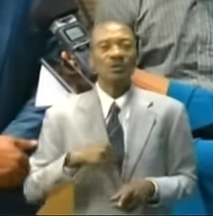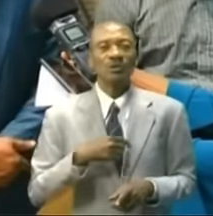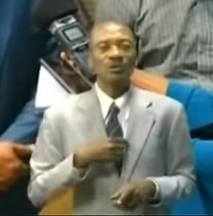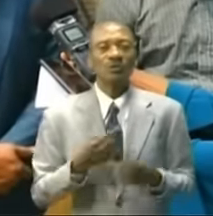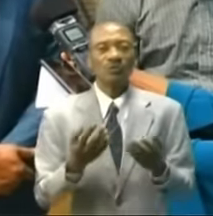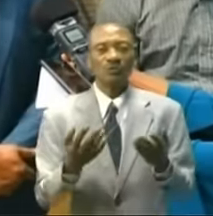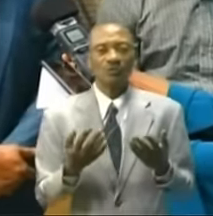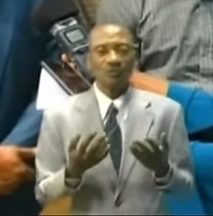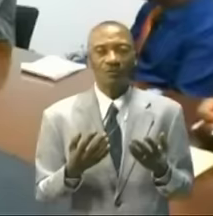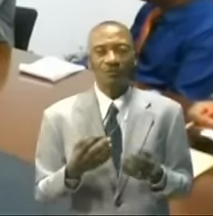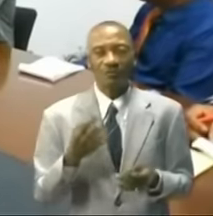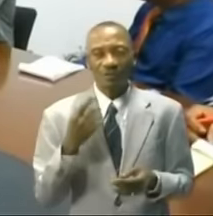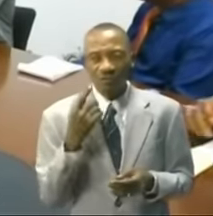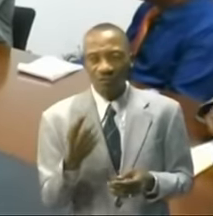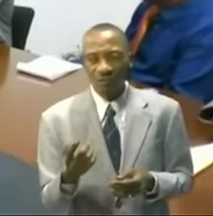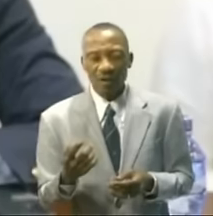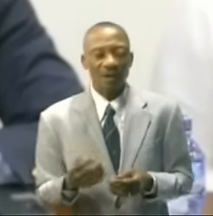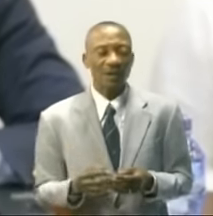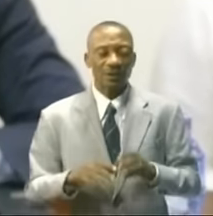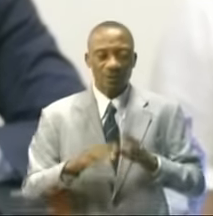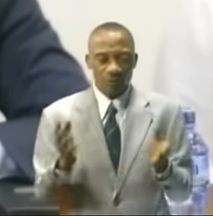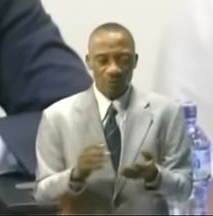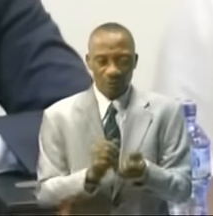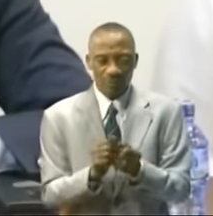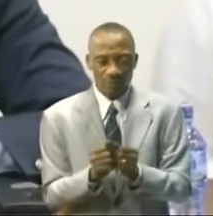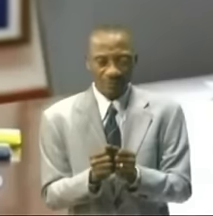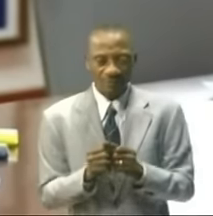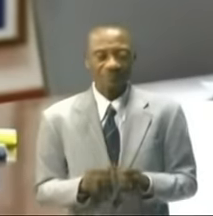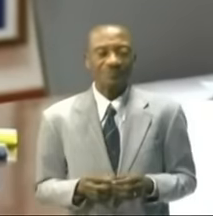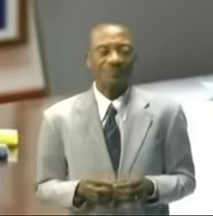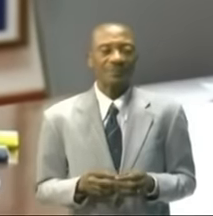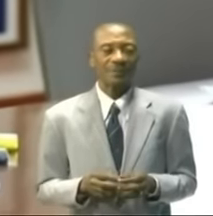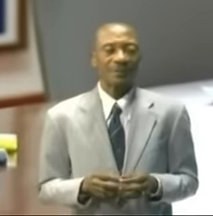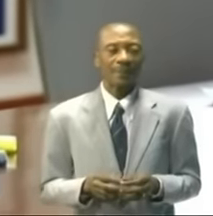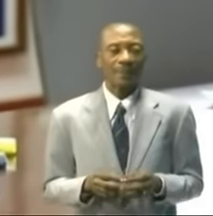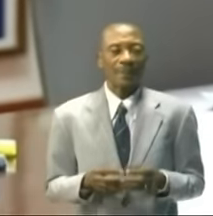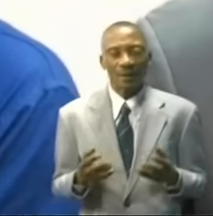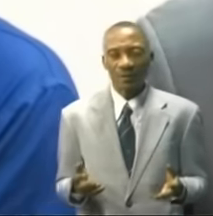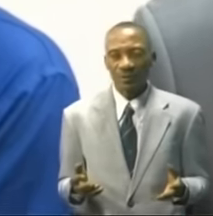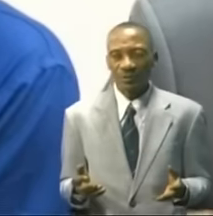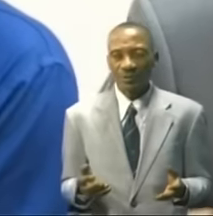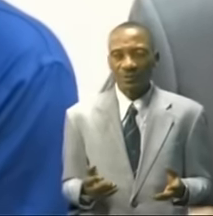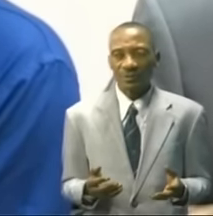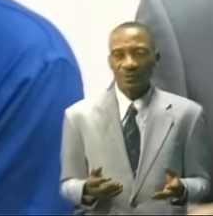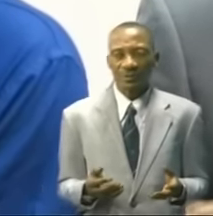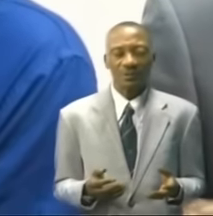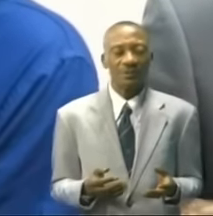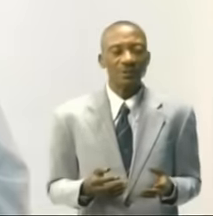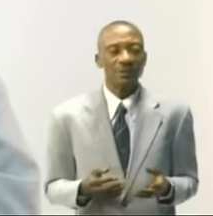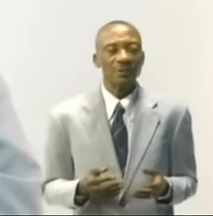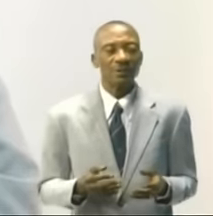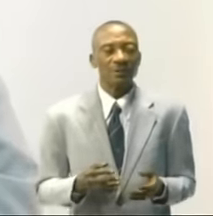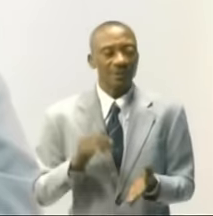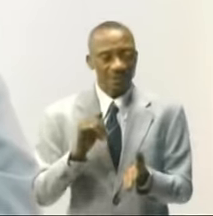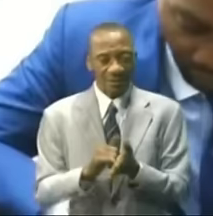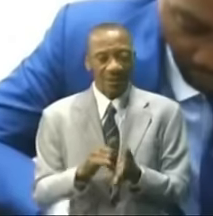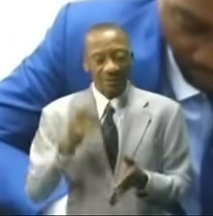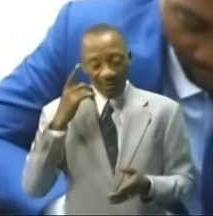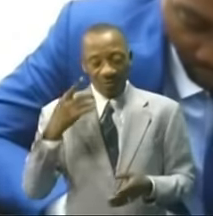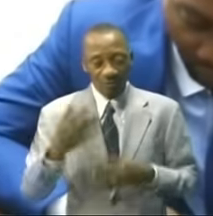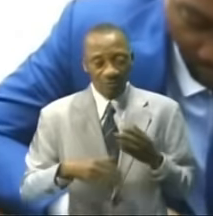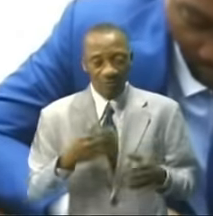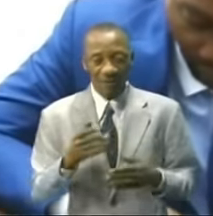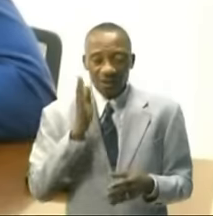perspectives à venir. Cette évaluation des projets phares nécessite particulièrement une accélération rapide